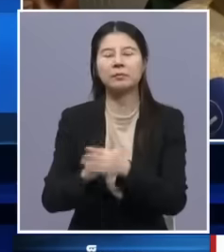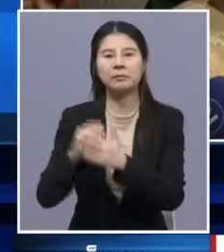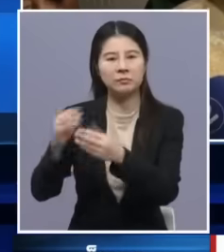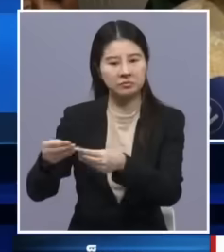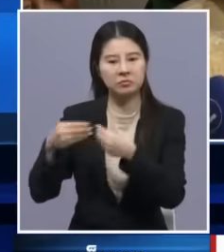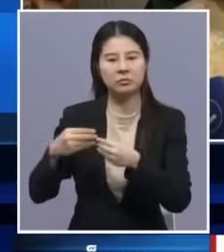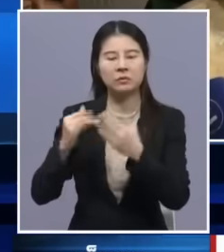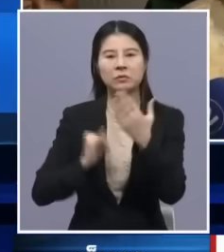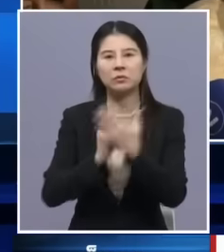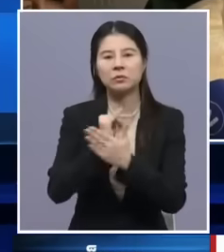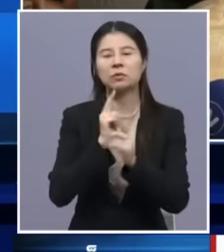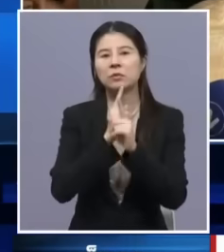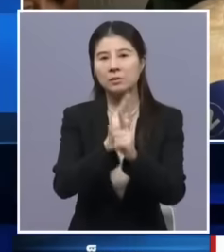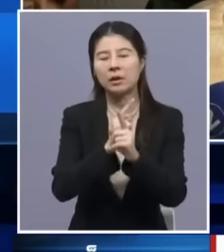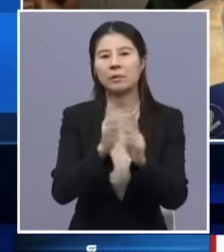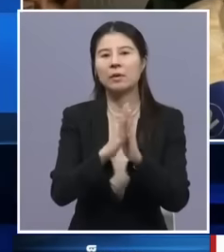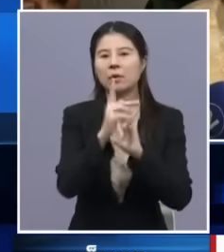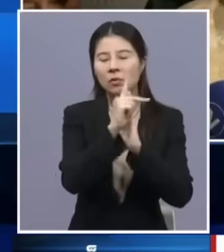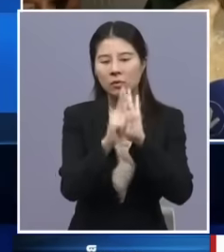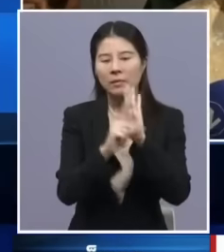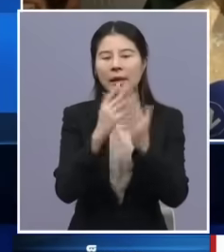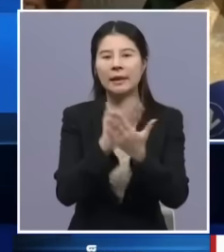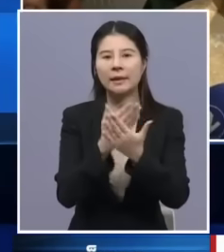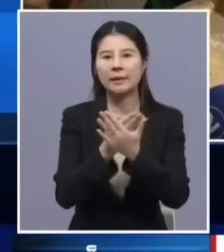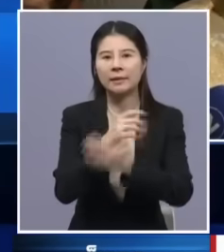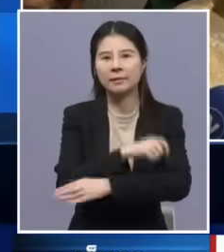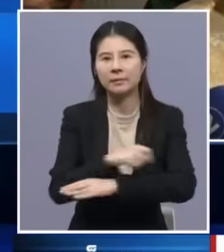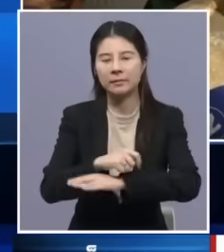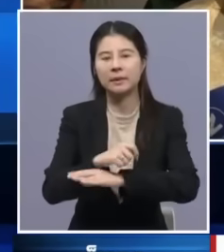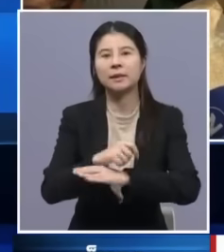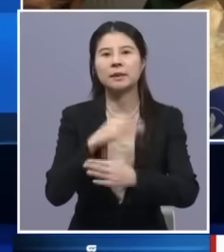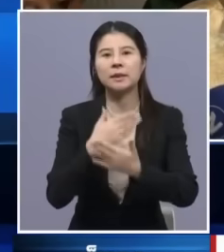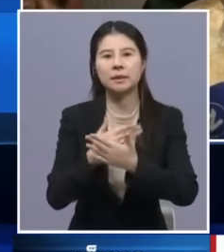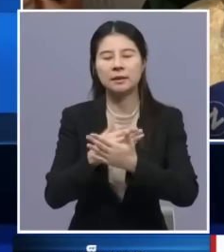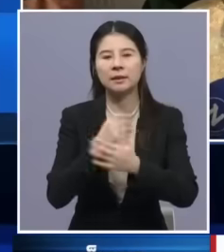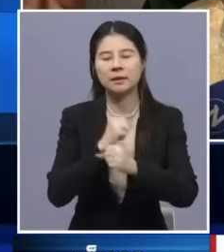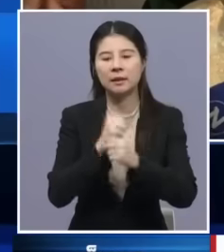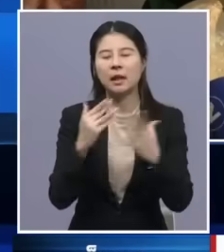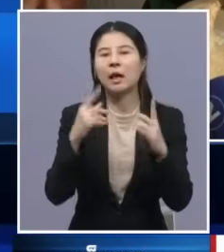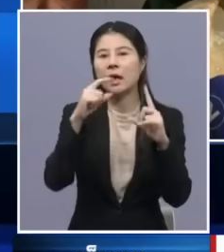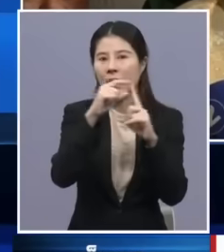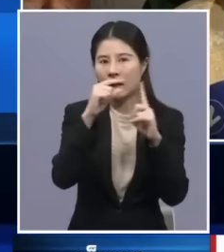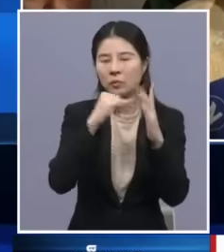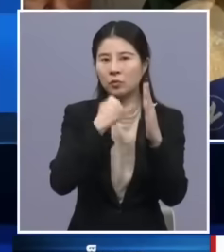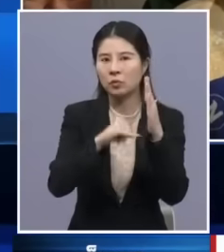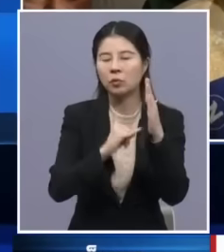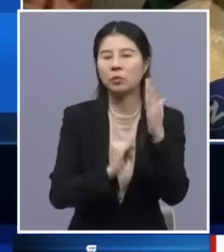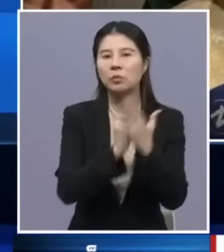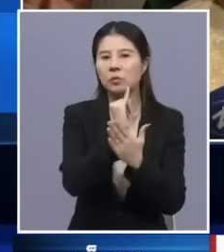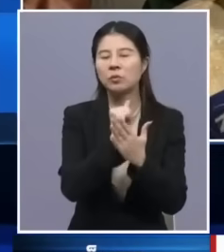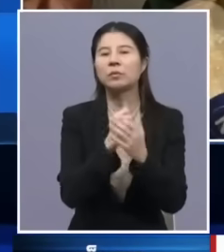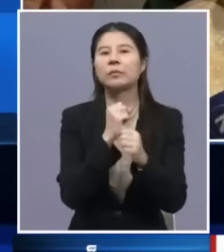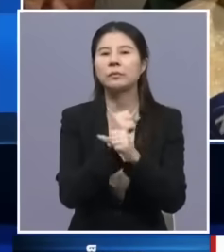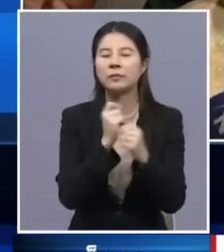ายนี้ถูกต้องตามกฎหมายวินัยการเงินการคลังหรือไม่และถูกถ้อยคำตามกฎหมายหรือไม่ซึ่งไม่ได้คำตอบที่ต้องการแล้